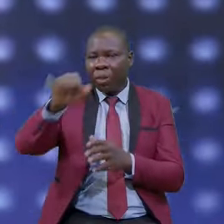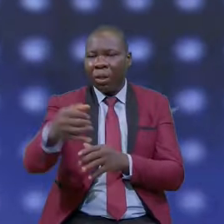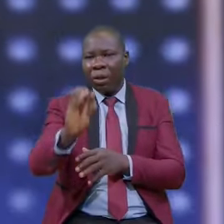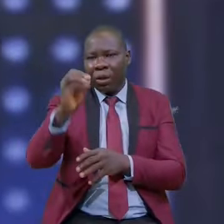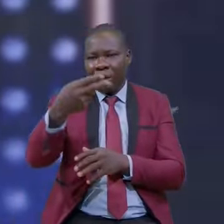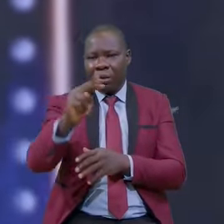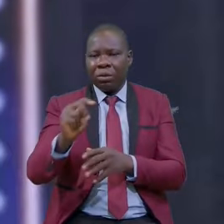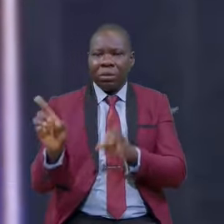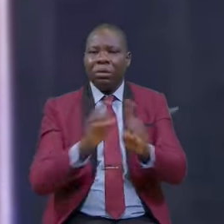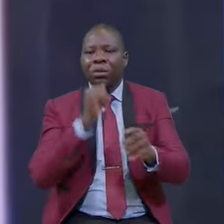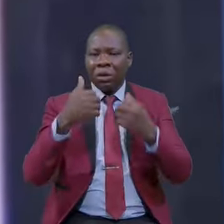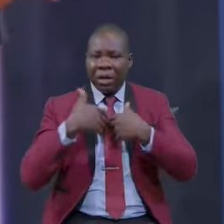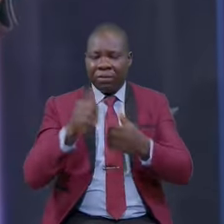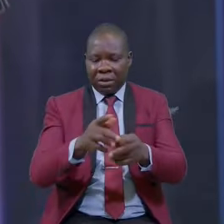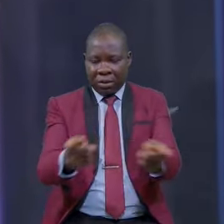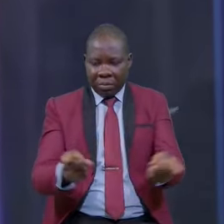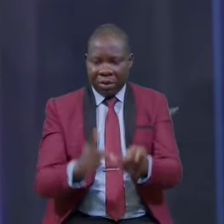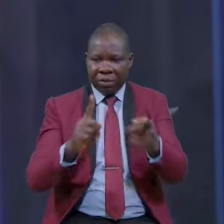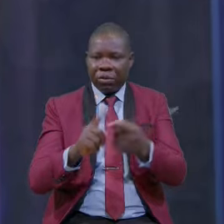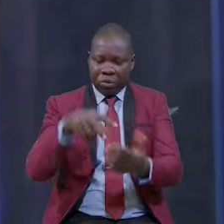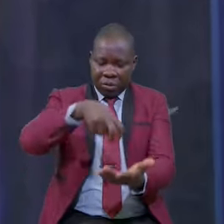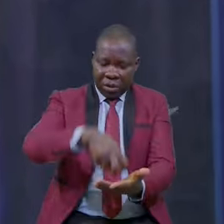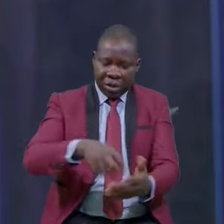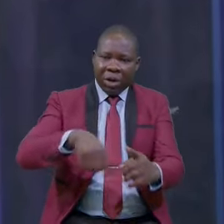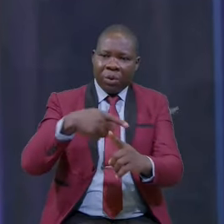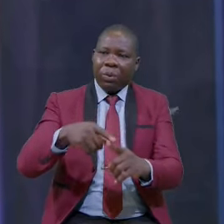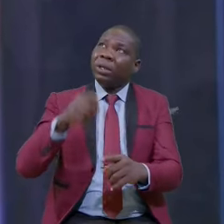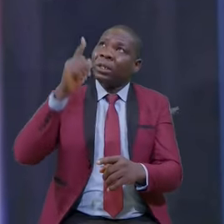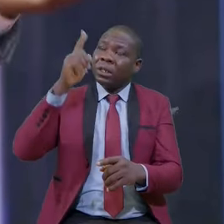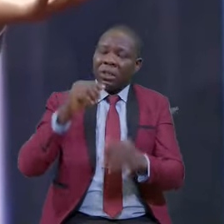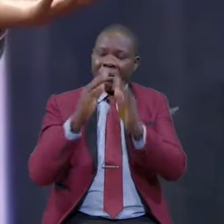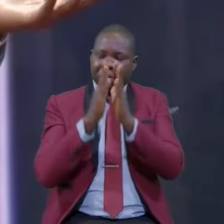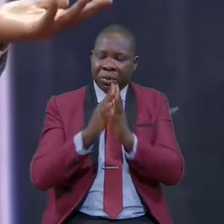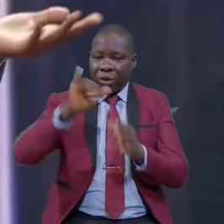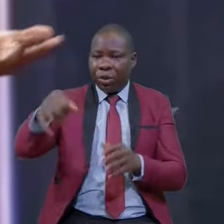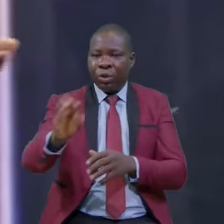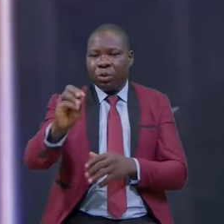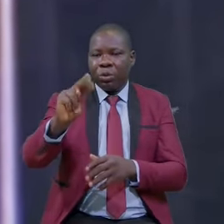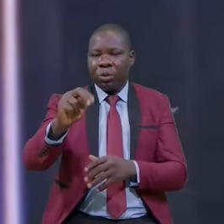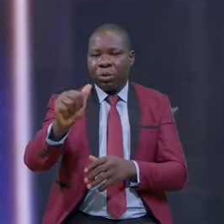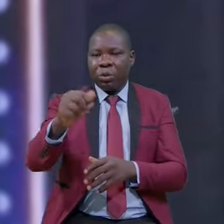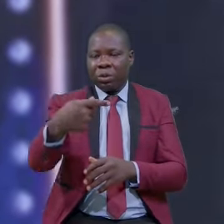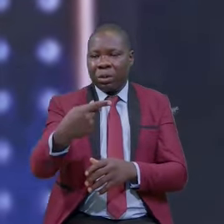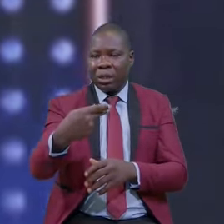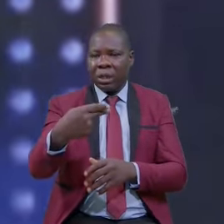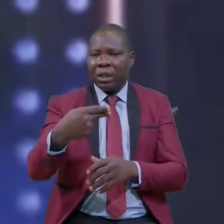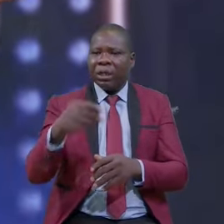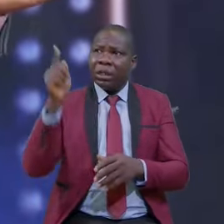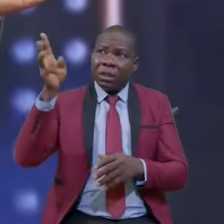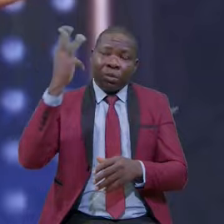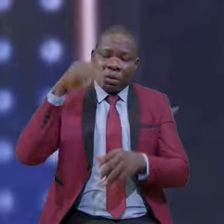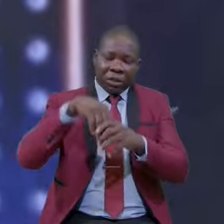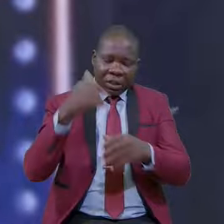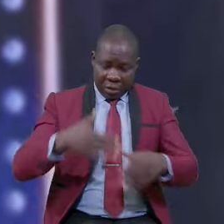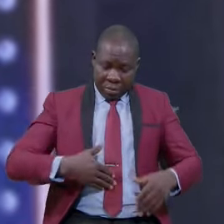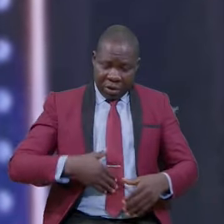lieu même où s'agenouiller quand il priait. Il était dans le ventre du poisson. il ne savait même pas s'il